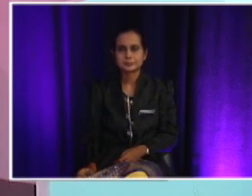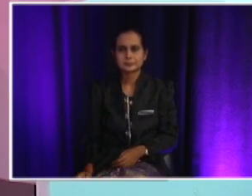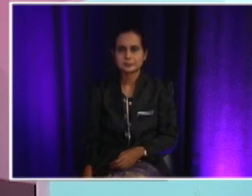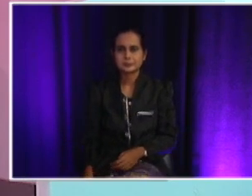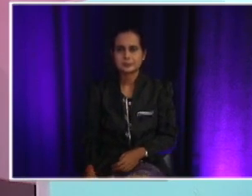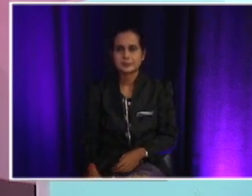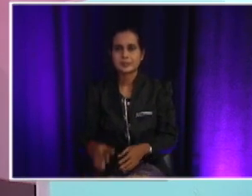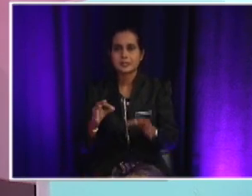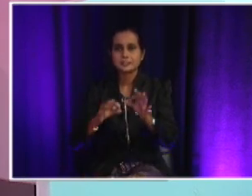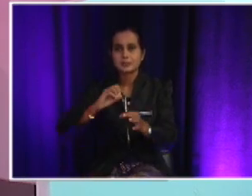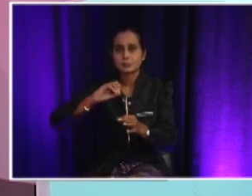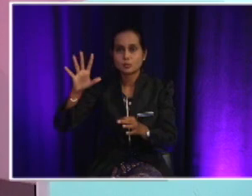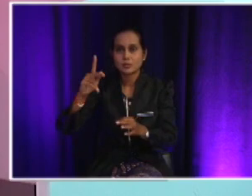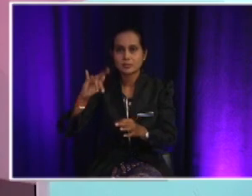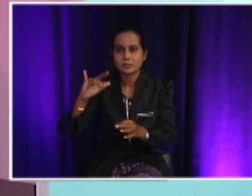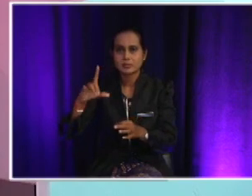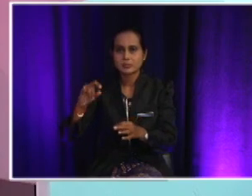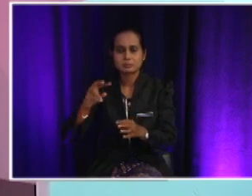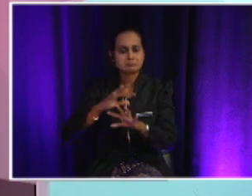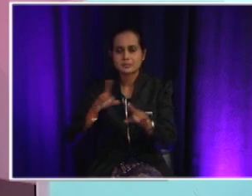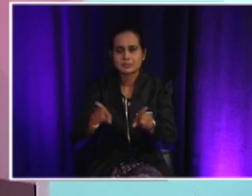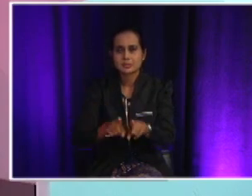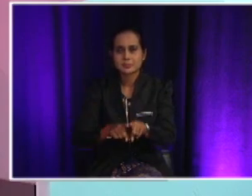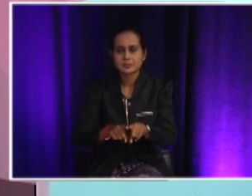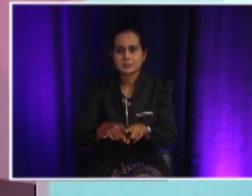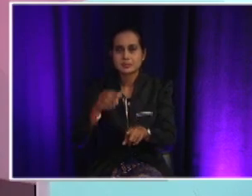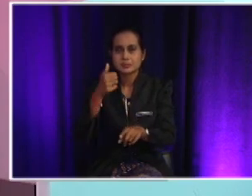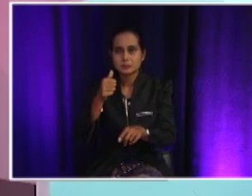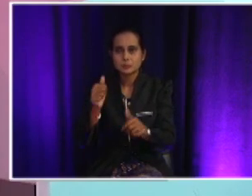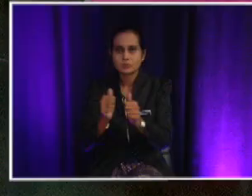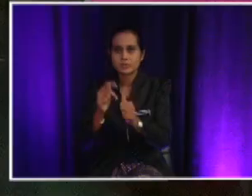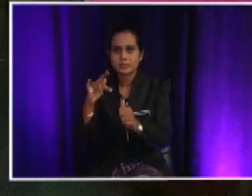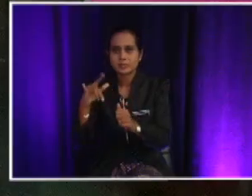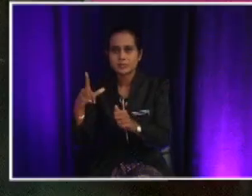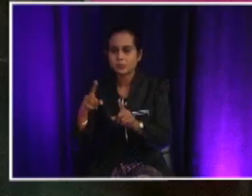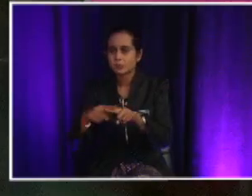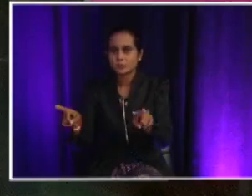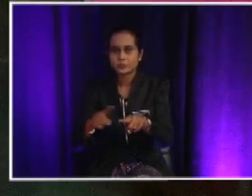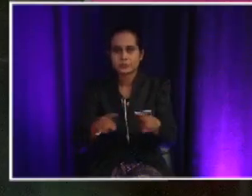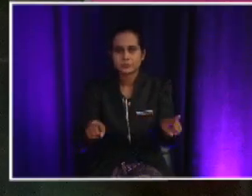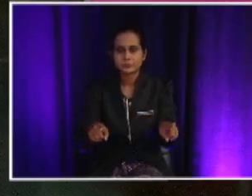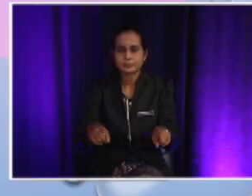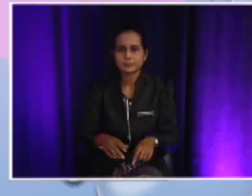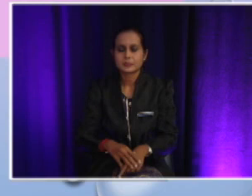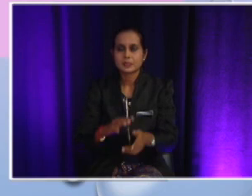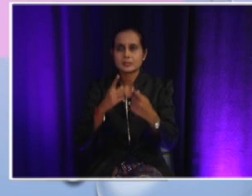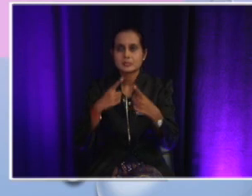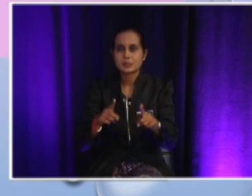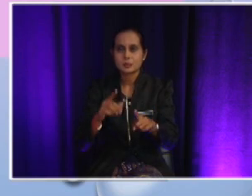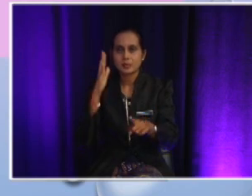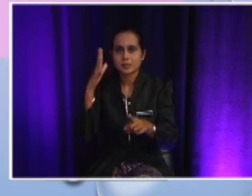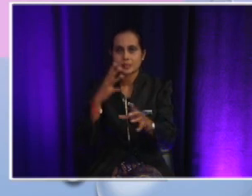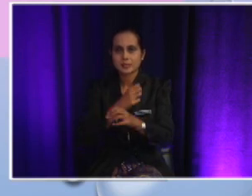hati buang, dia dah tak sama dah kan. Betul. 10 dengan 10 kilo dia tak sama dia kan. Lain. Dia lain. Jadi jawapan kita akan dapat